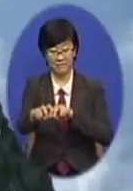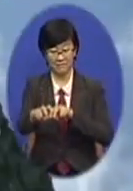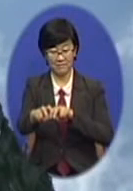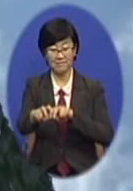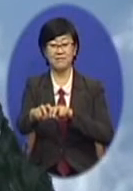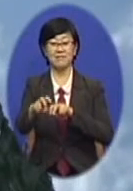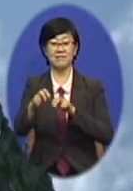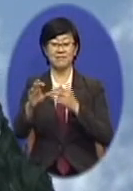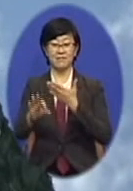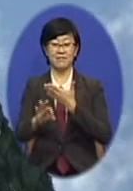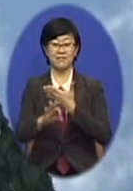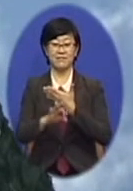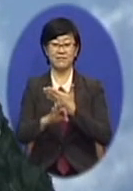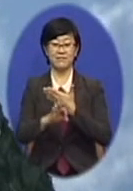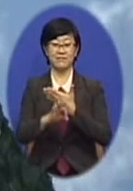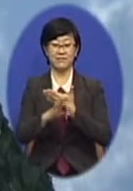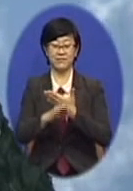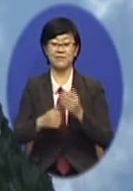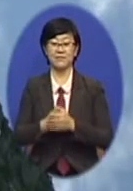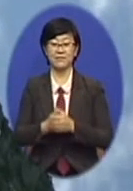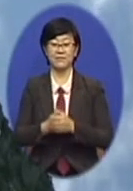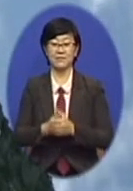마주하고 앉으며